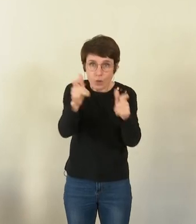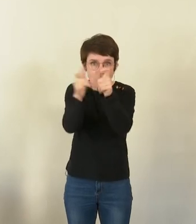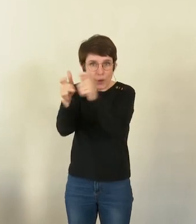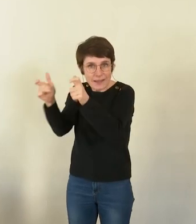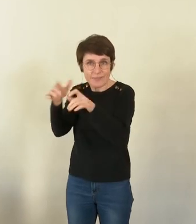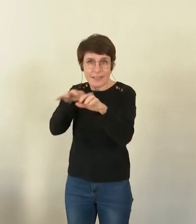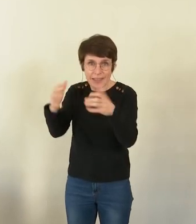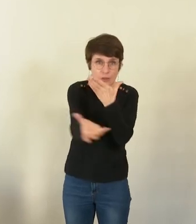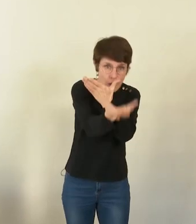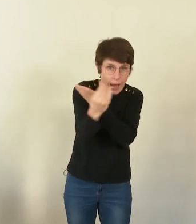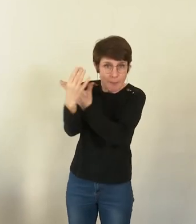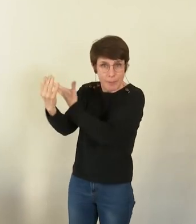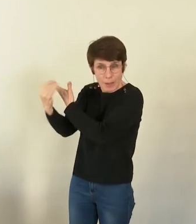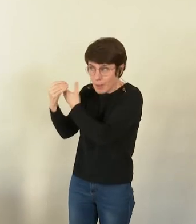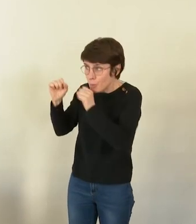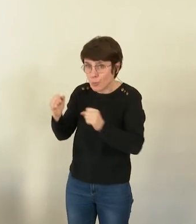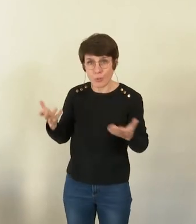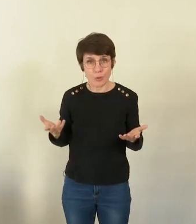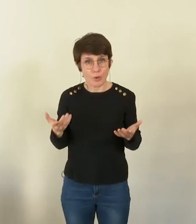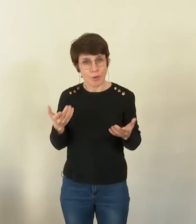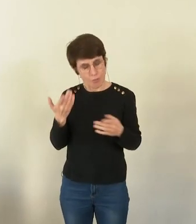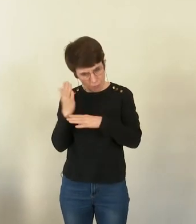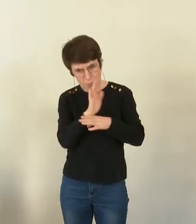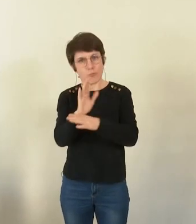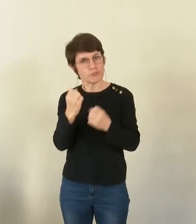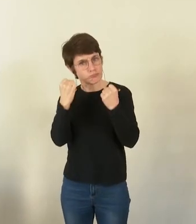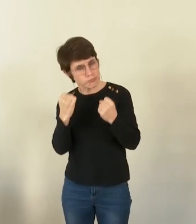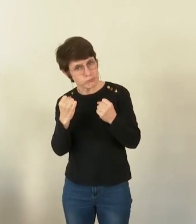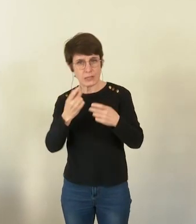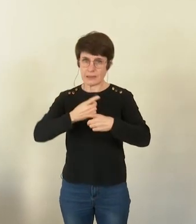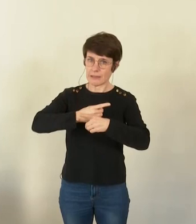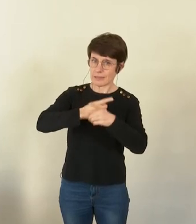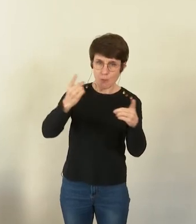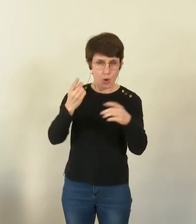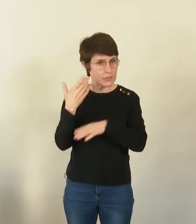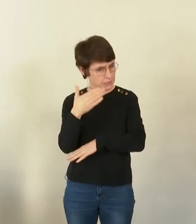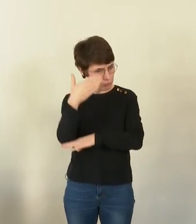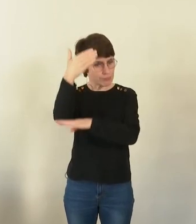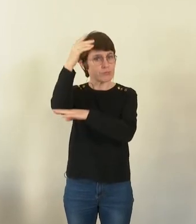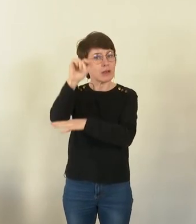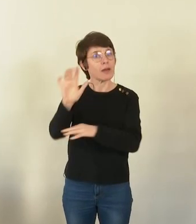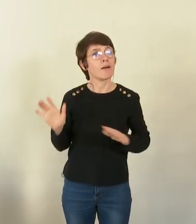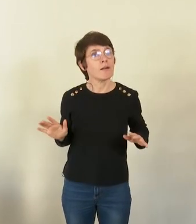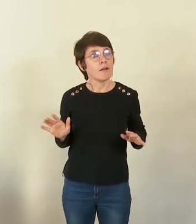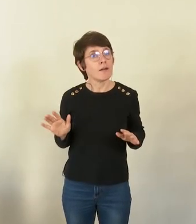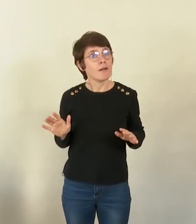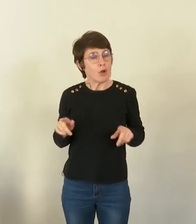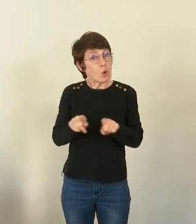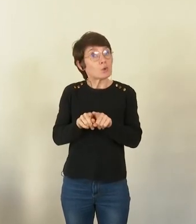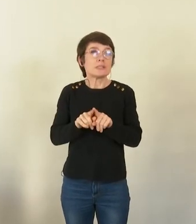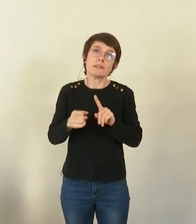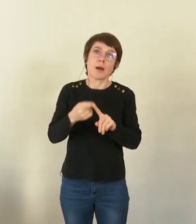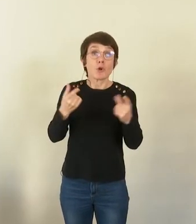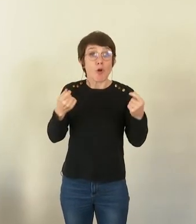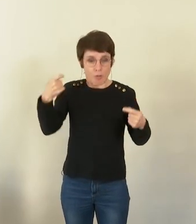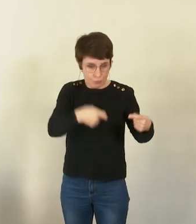collectivités dans la danse pour donner du poids à la dimension démocratique que vous mettez volontiers en avant pour cofinancer bien évidemment je pense que